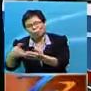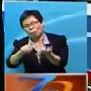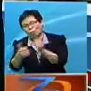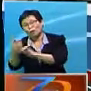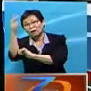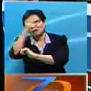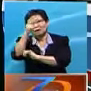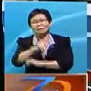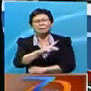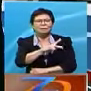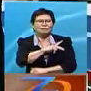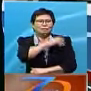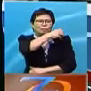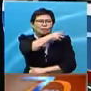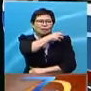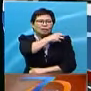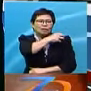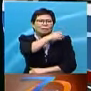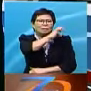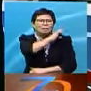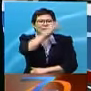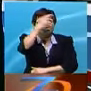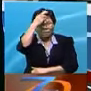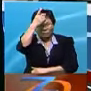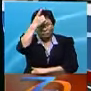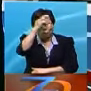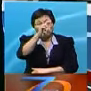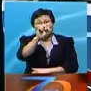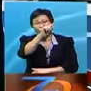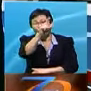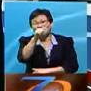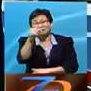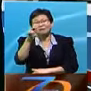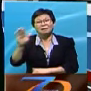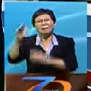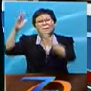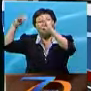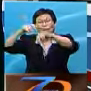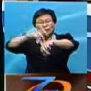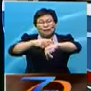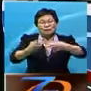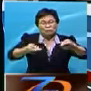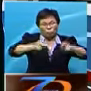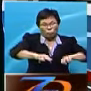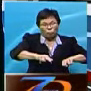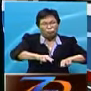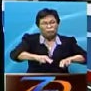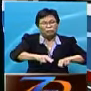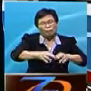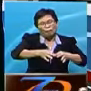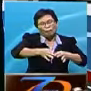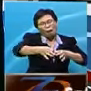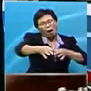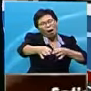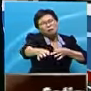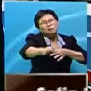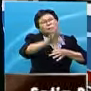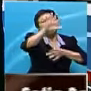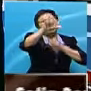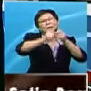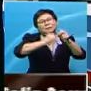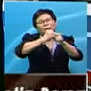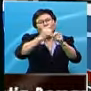kerajaan. Menurut Ketua Pegawai Eksekutifnya, Datuk Razlan Razali, pihaknya juga berharap agar tempoh kontrak turut dipanjangkan sehingga